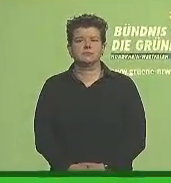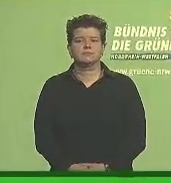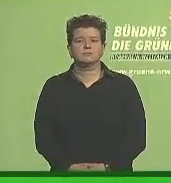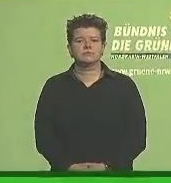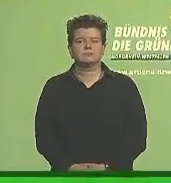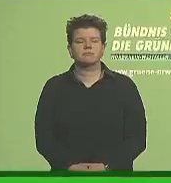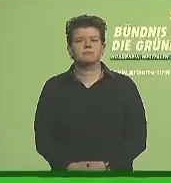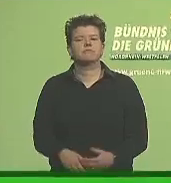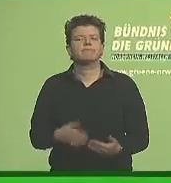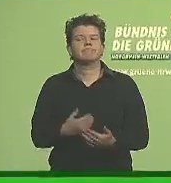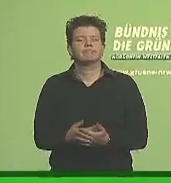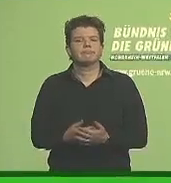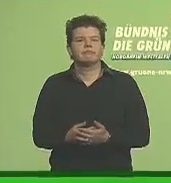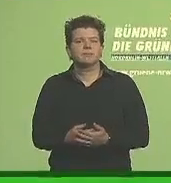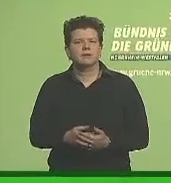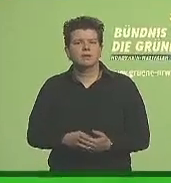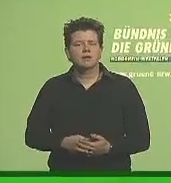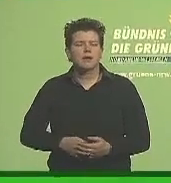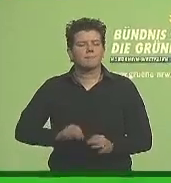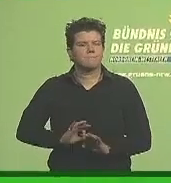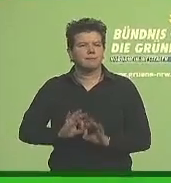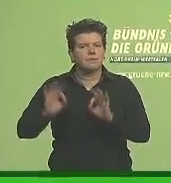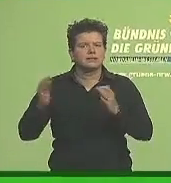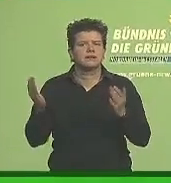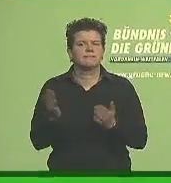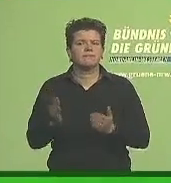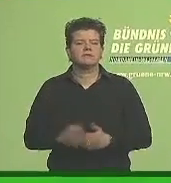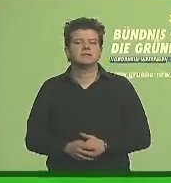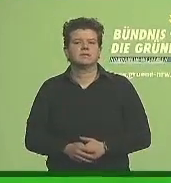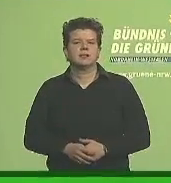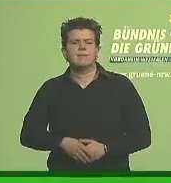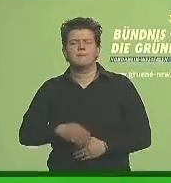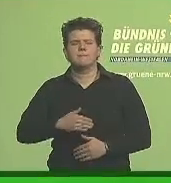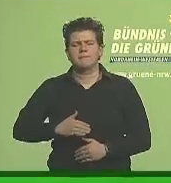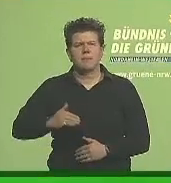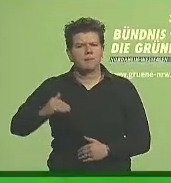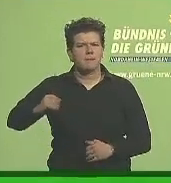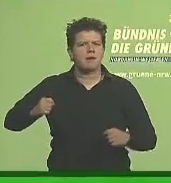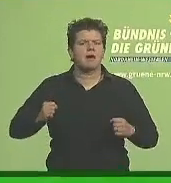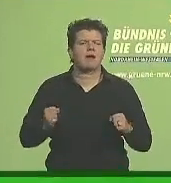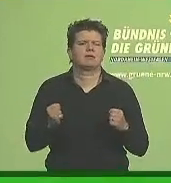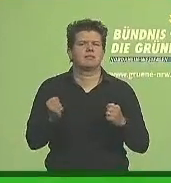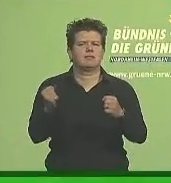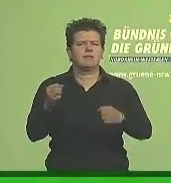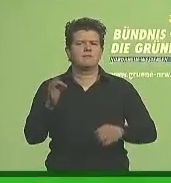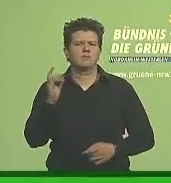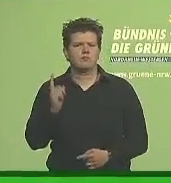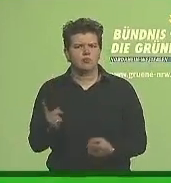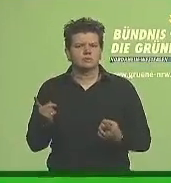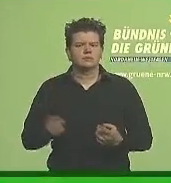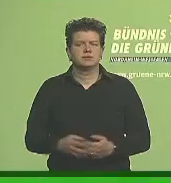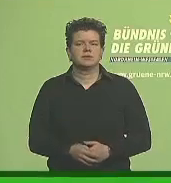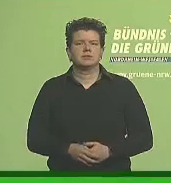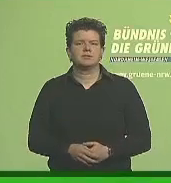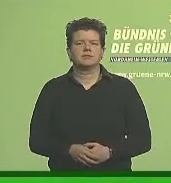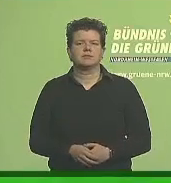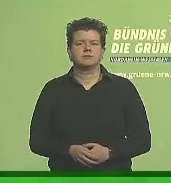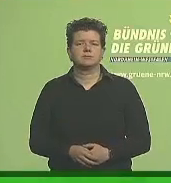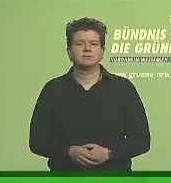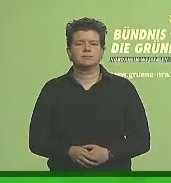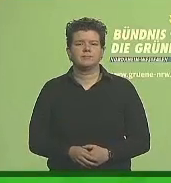das Schicksal annehmen will, sondern aktiv was tun will, der muss dahin gehen, wo es